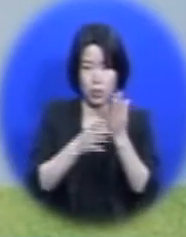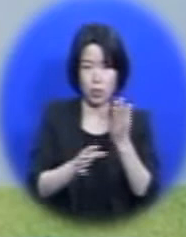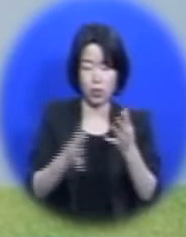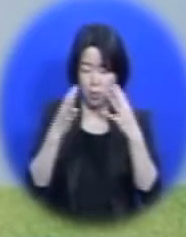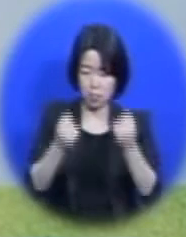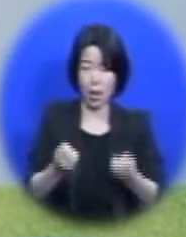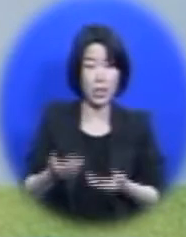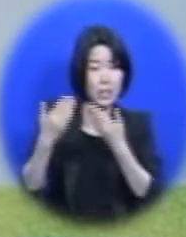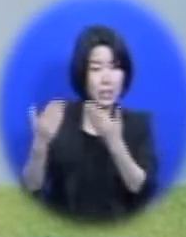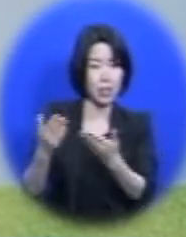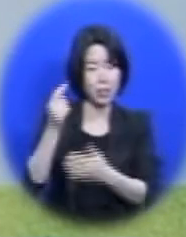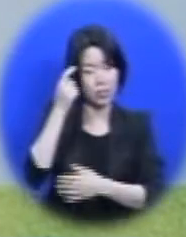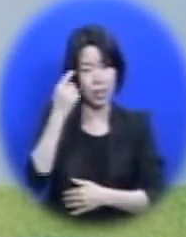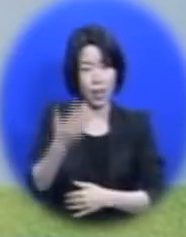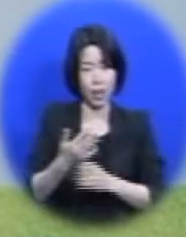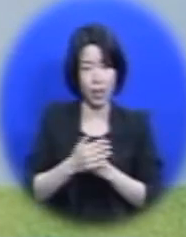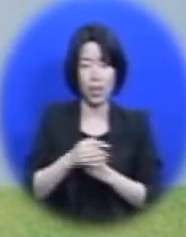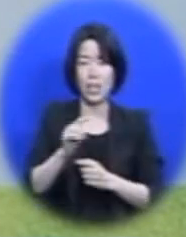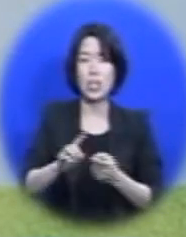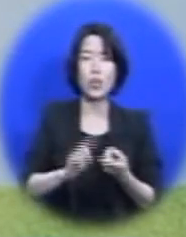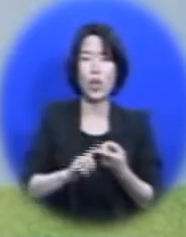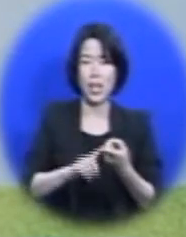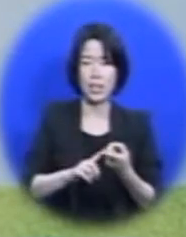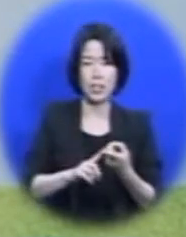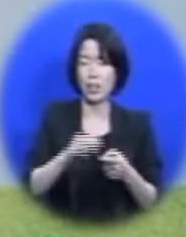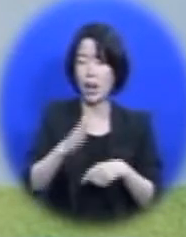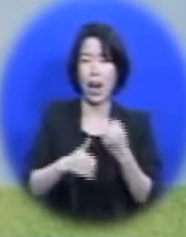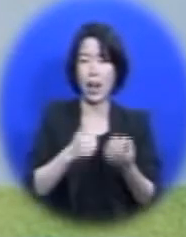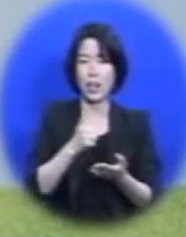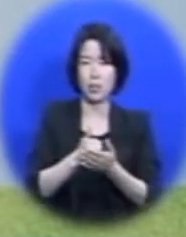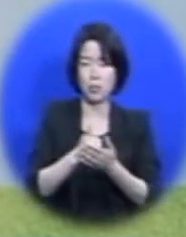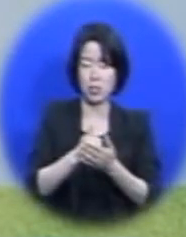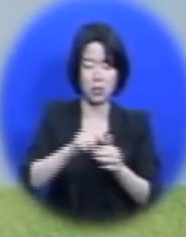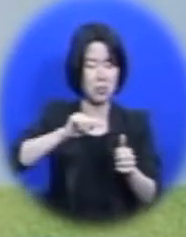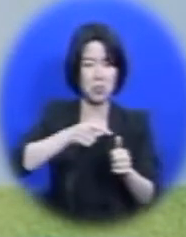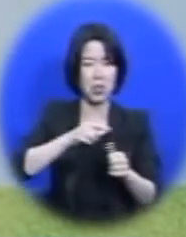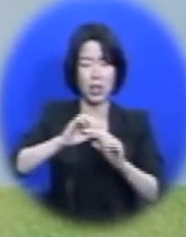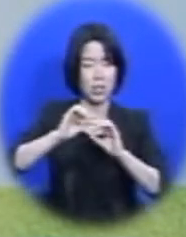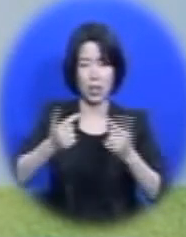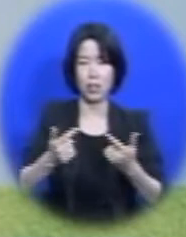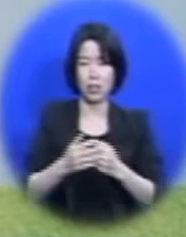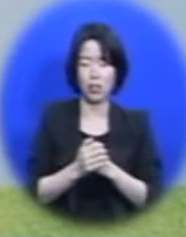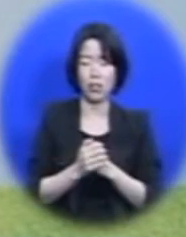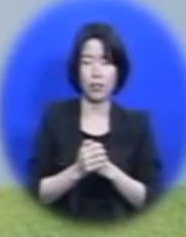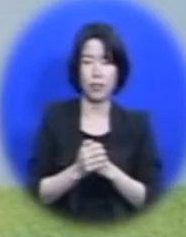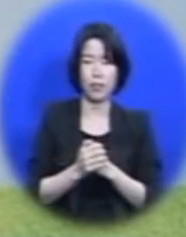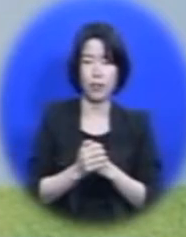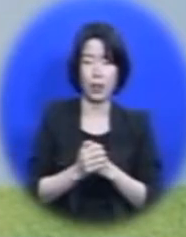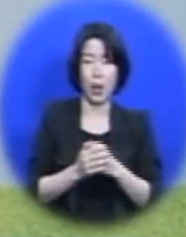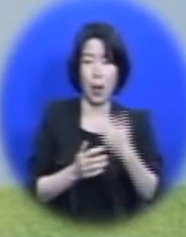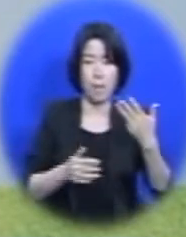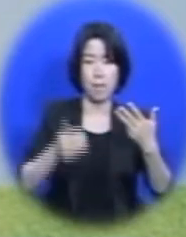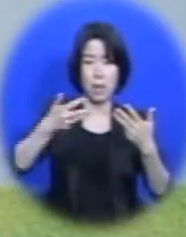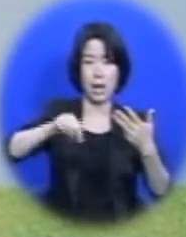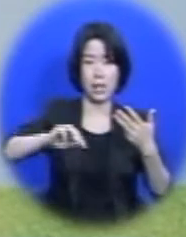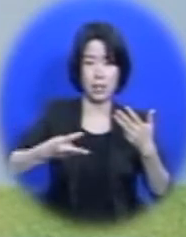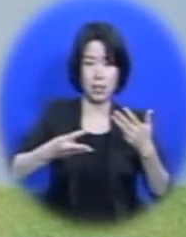바쳤느냐. 뭐 이런 것에 대해서는 하나님이 따지지 않으시겠다고 하셨습니다. 8절에